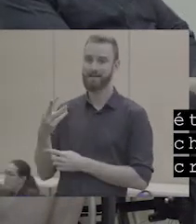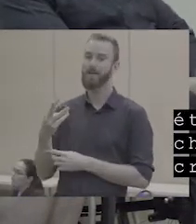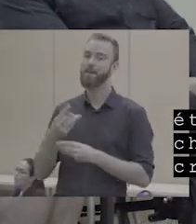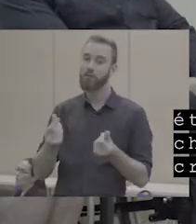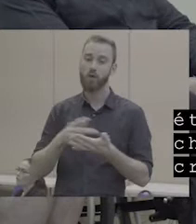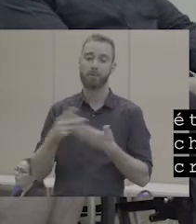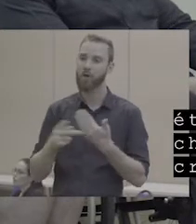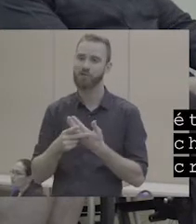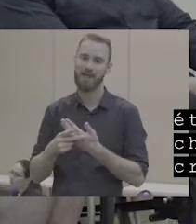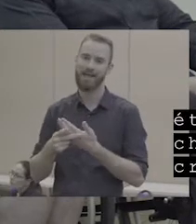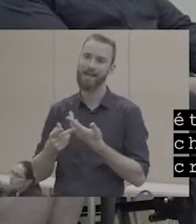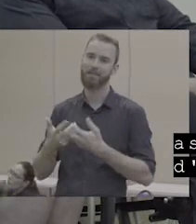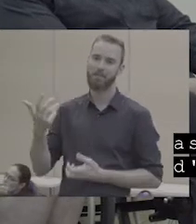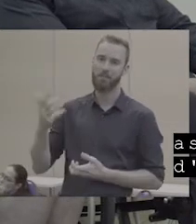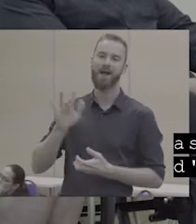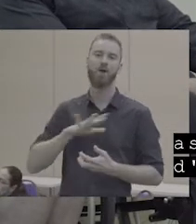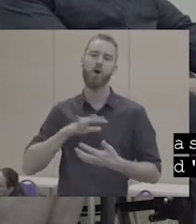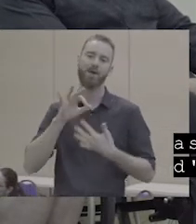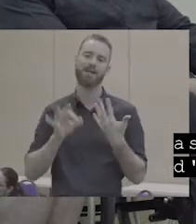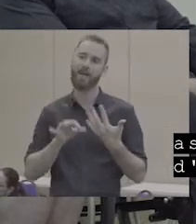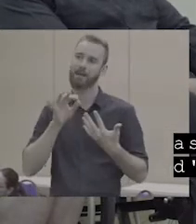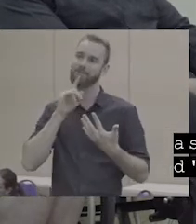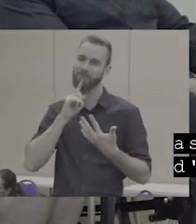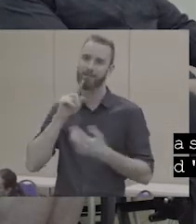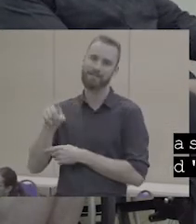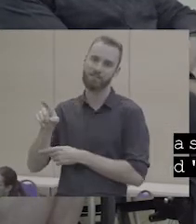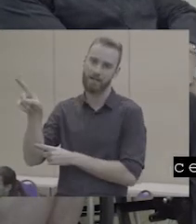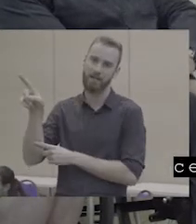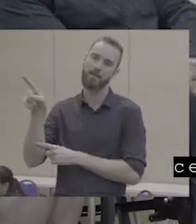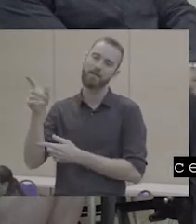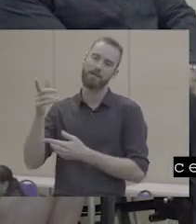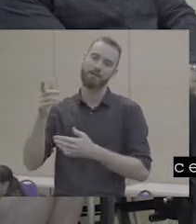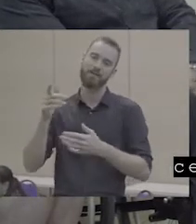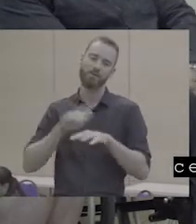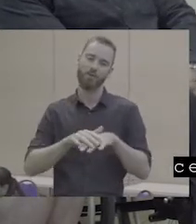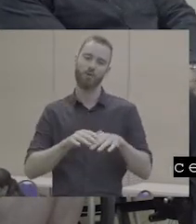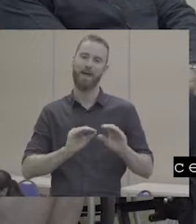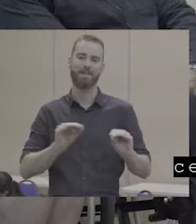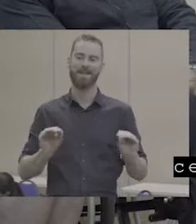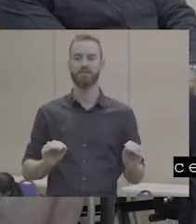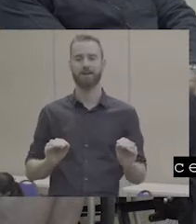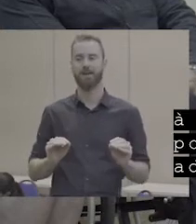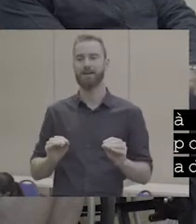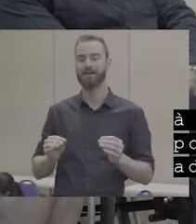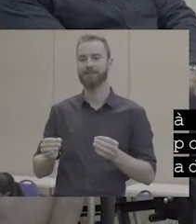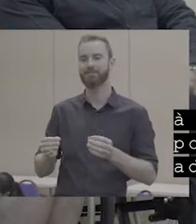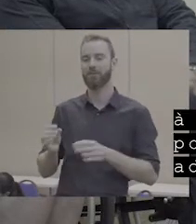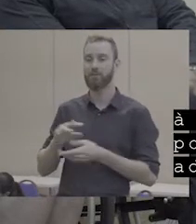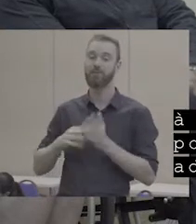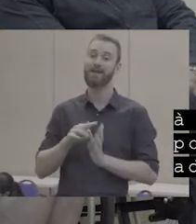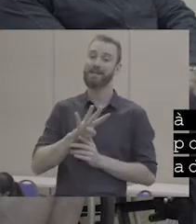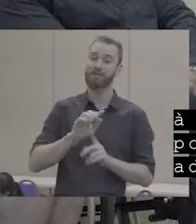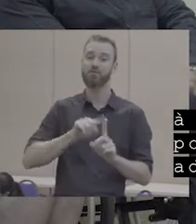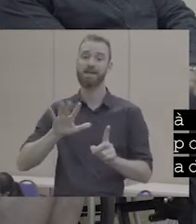chercher à cause d'un critère assez exigeant en termes d'aménagement. Et ça a déclassé l'accès à une subvention de